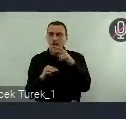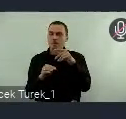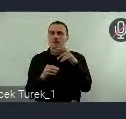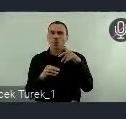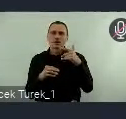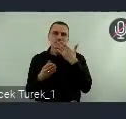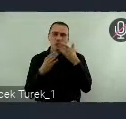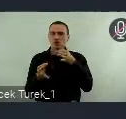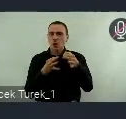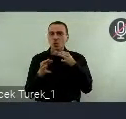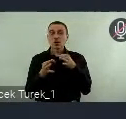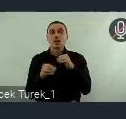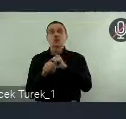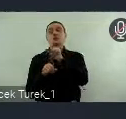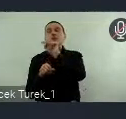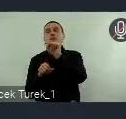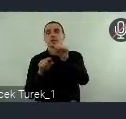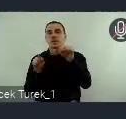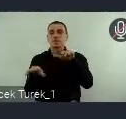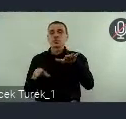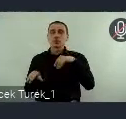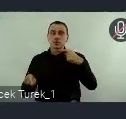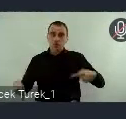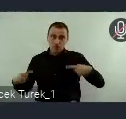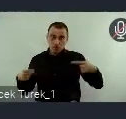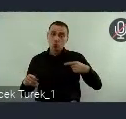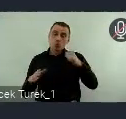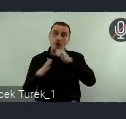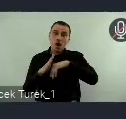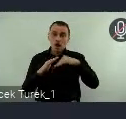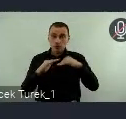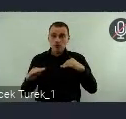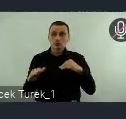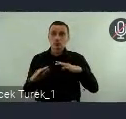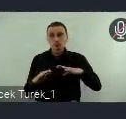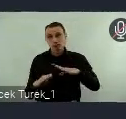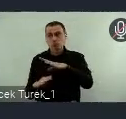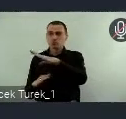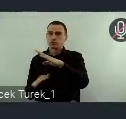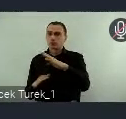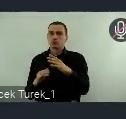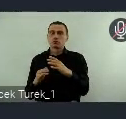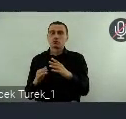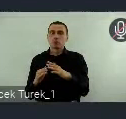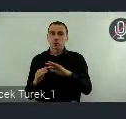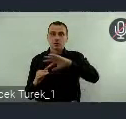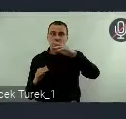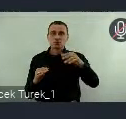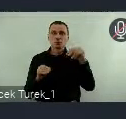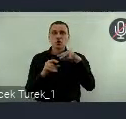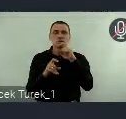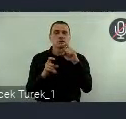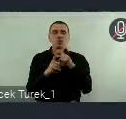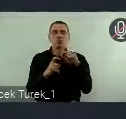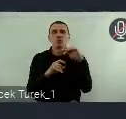kilka takich miejsc gdzie można się na wózku poruszać utwardzonych może jakiś wiecie wyniesionych może na jakimś wale przeciwpowodziowym jest jakiś parking na którym